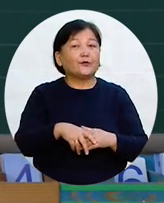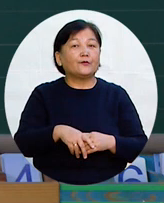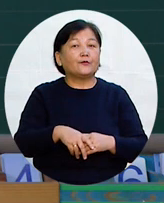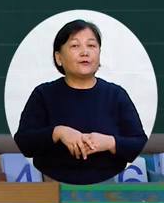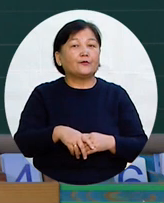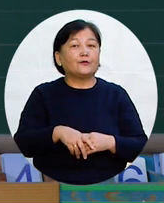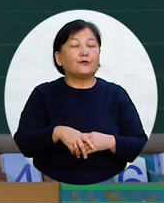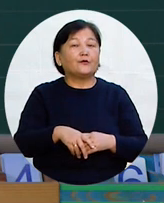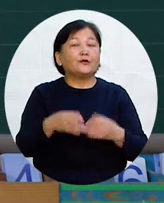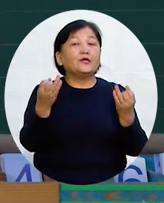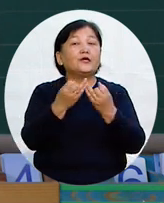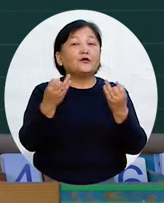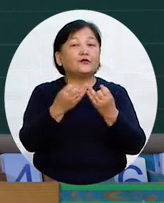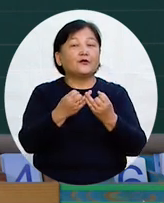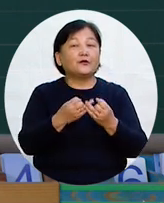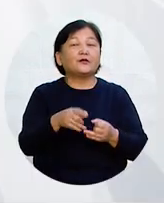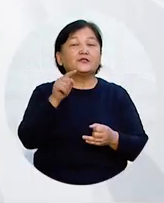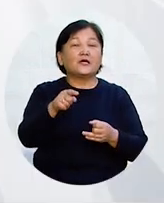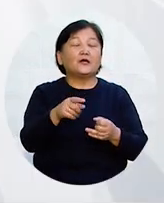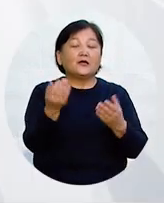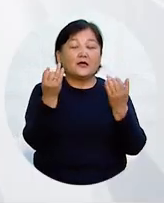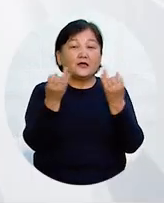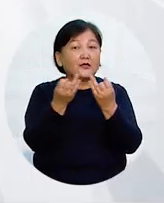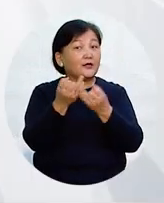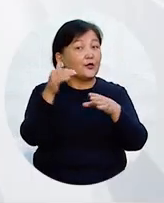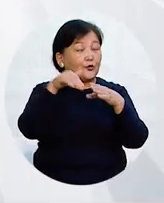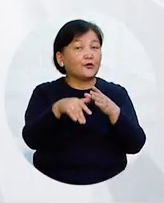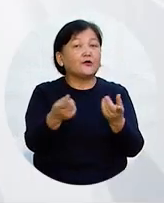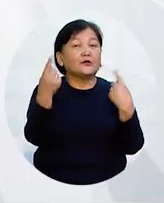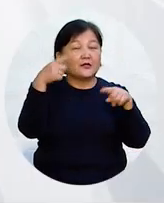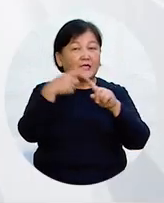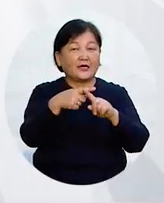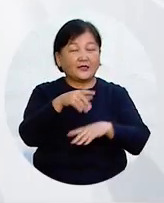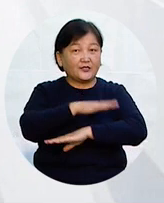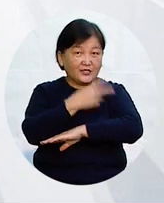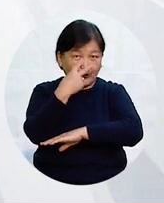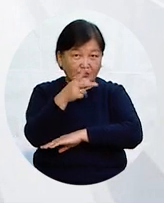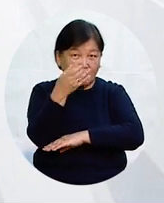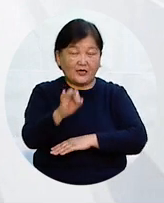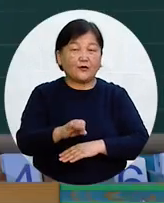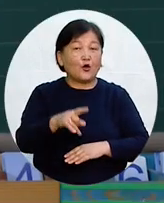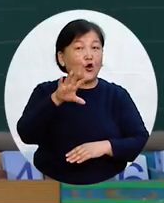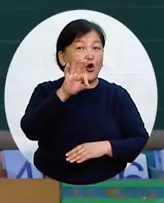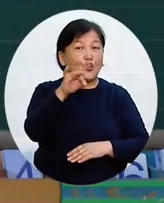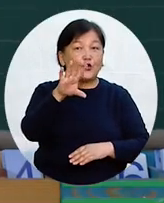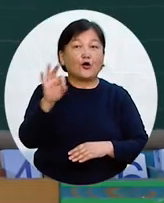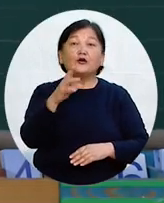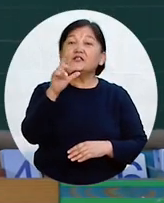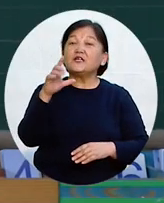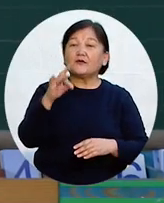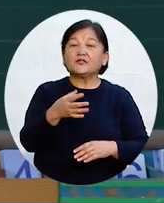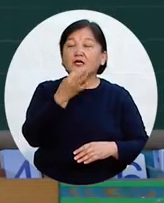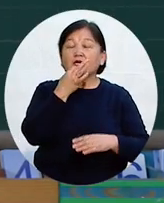бол e-контент идүүцэг гэсэн хаягаар орж хичээлээ дахин үзээрэй. За 20 цэрийн энэ түүхтүүдээ эрт